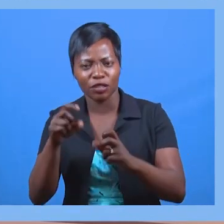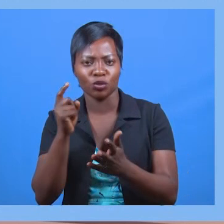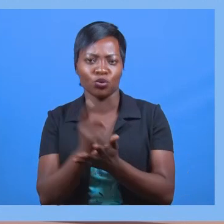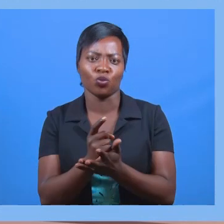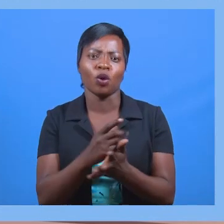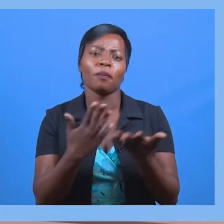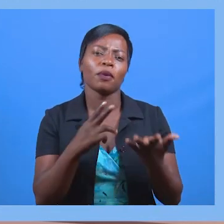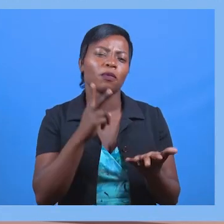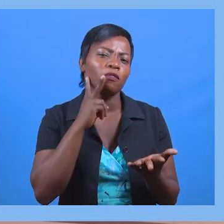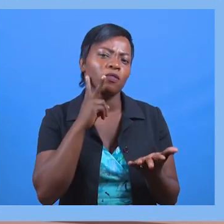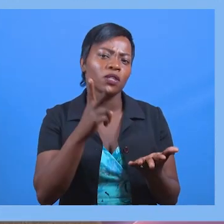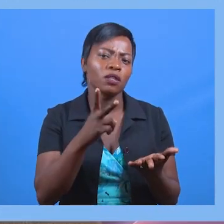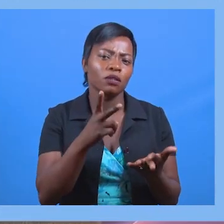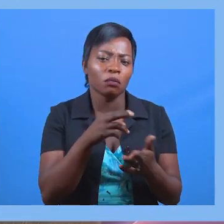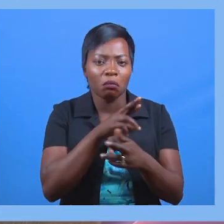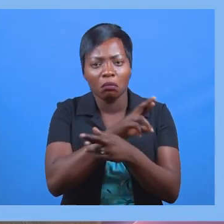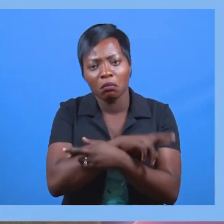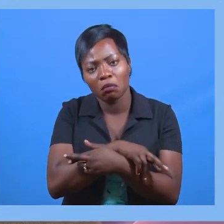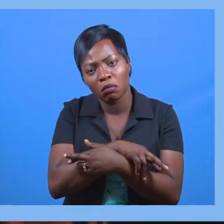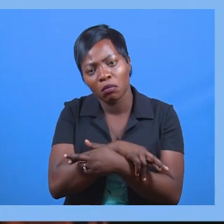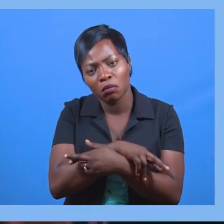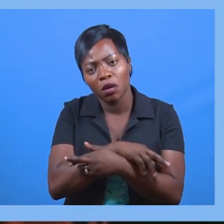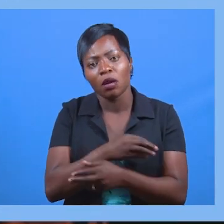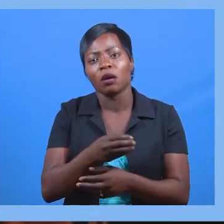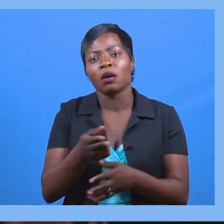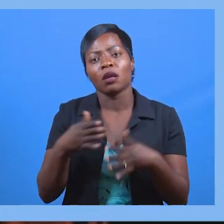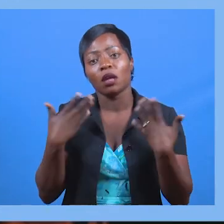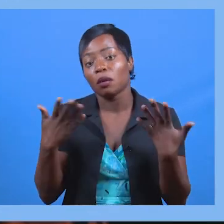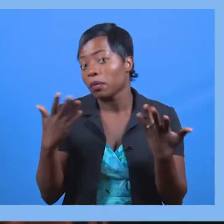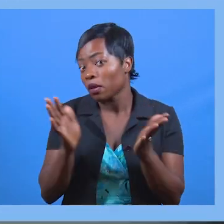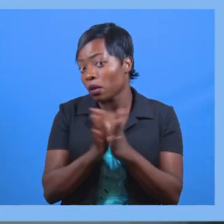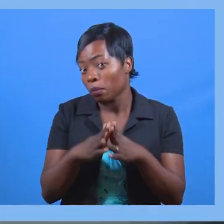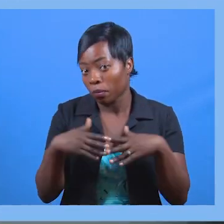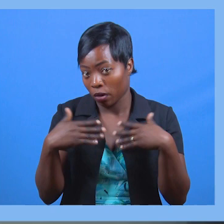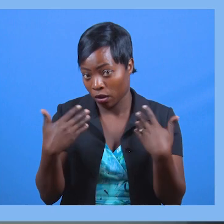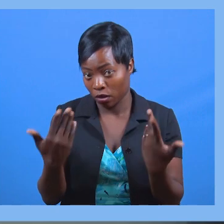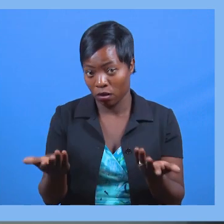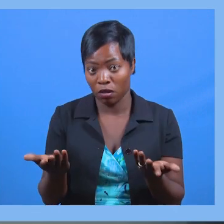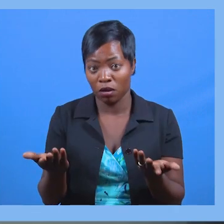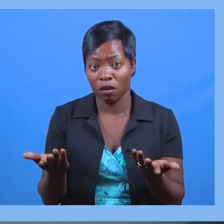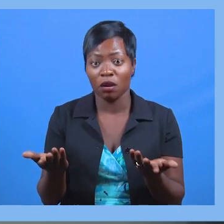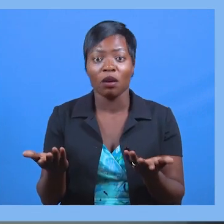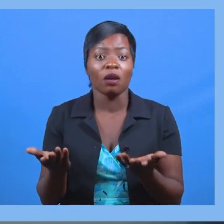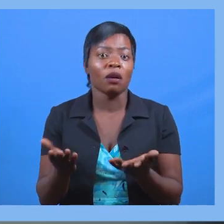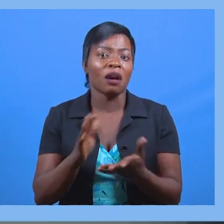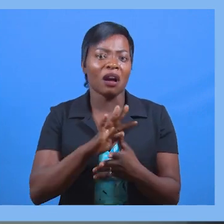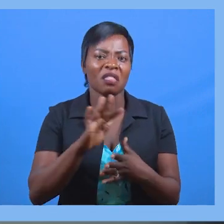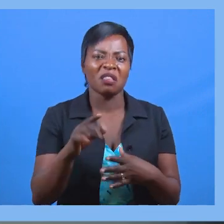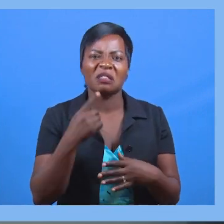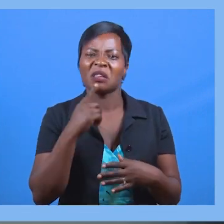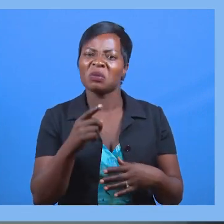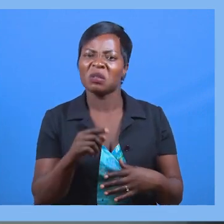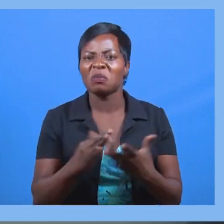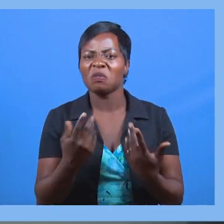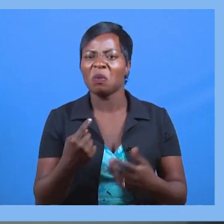akamanikidzika asina mufaro, nekuti hanzi varipo vashanyira havana kutaurirana. Mai vanenge vachipunyaira kuti hamuna